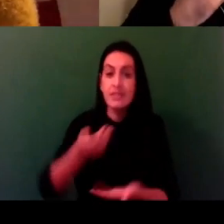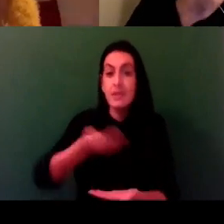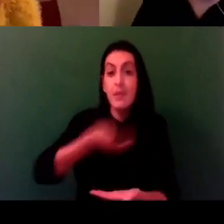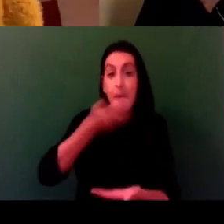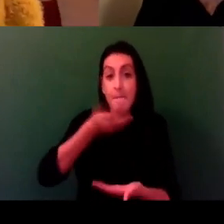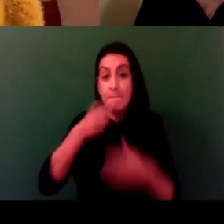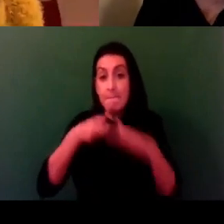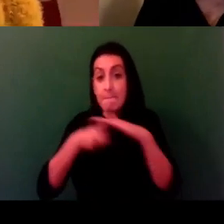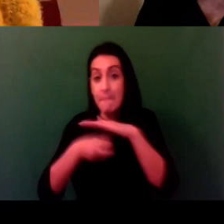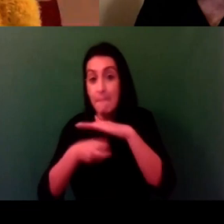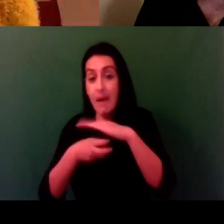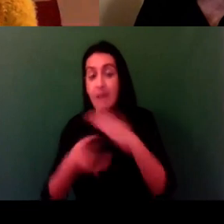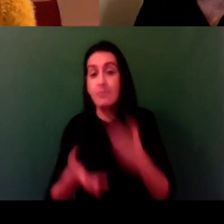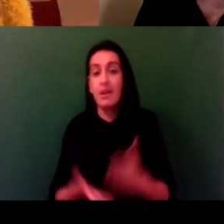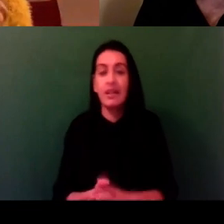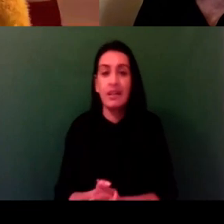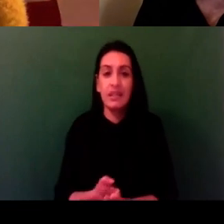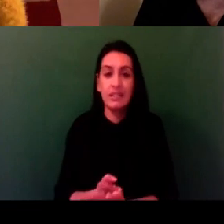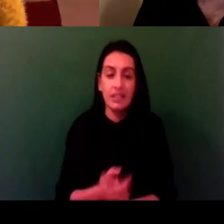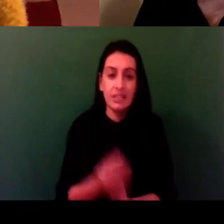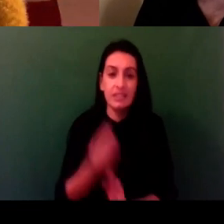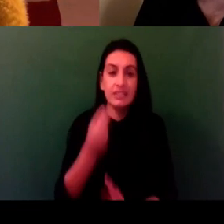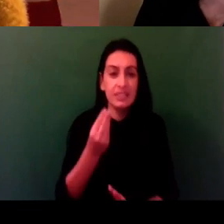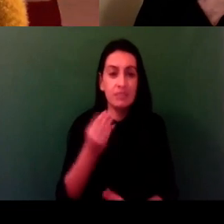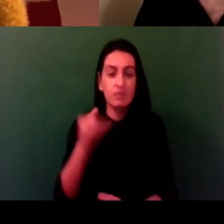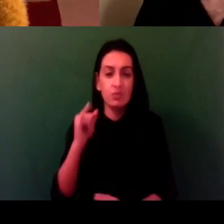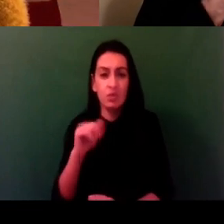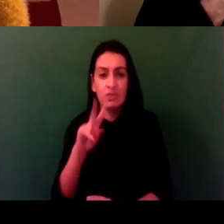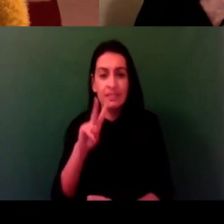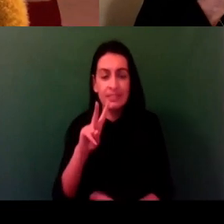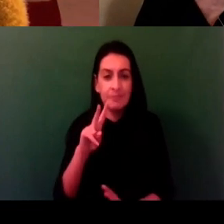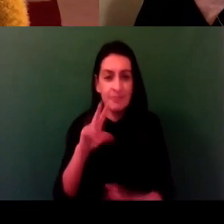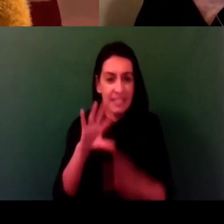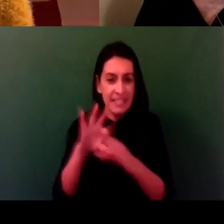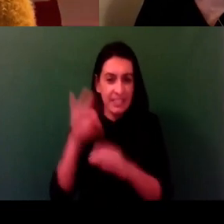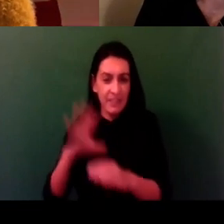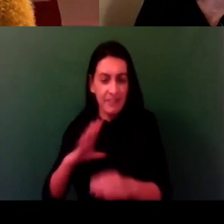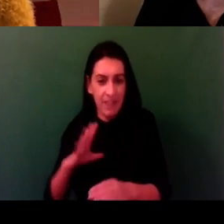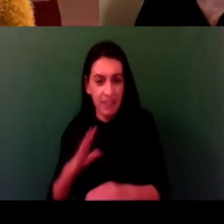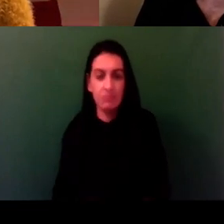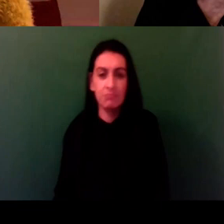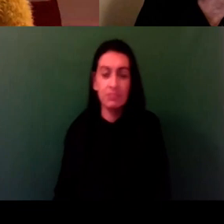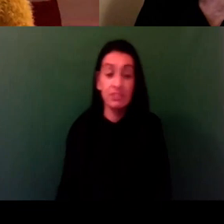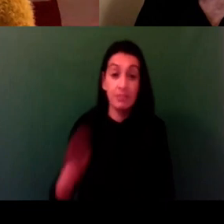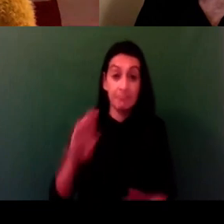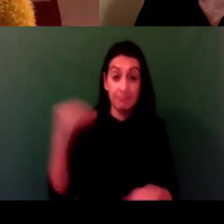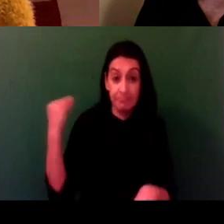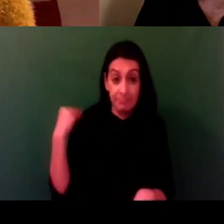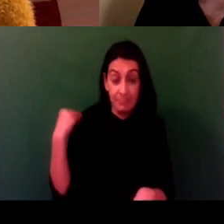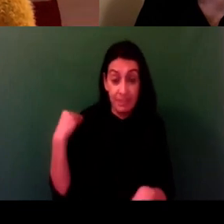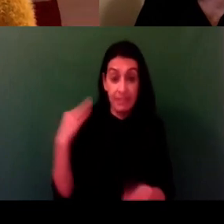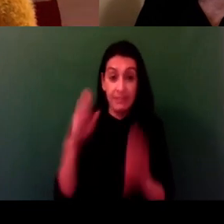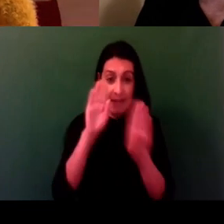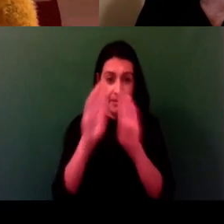İsrail'le 3. Köprü tercih arasında kaldık. Yenikapı'da işte o üniversitenin yapmış olduğu Kazulet projeyi